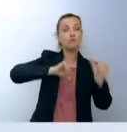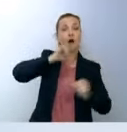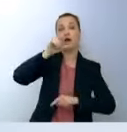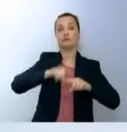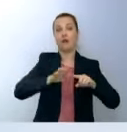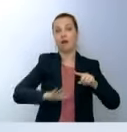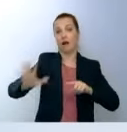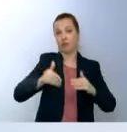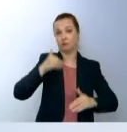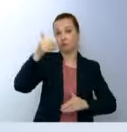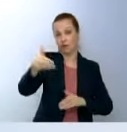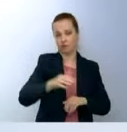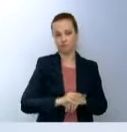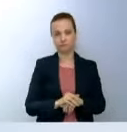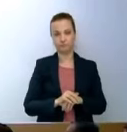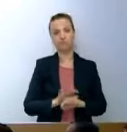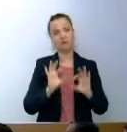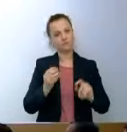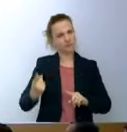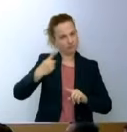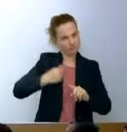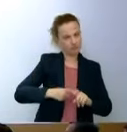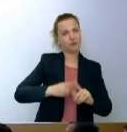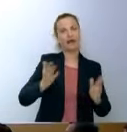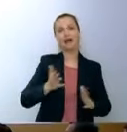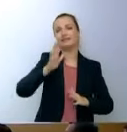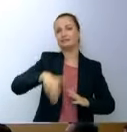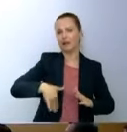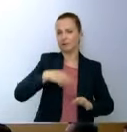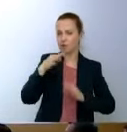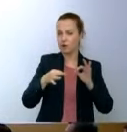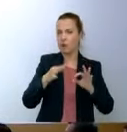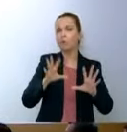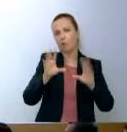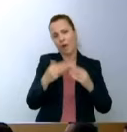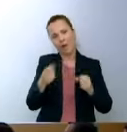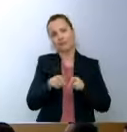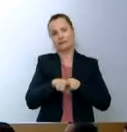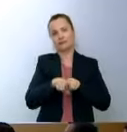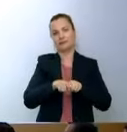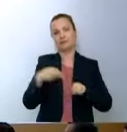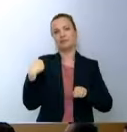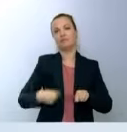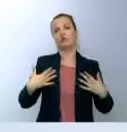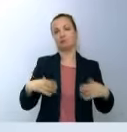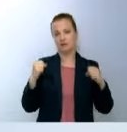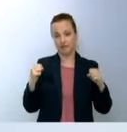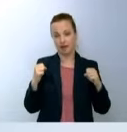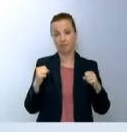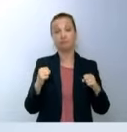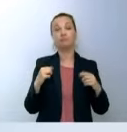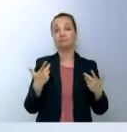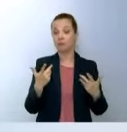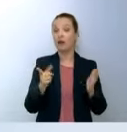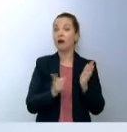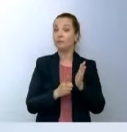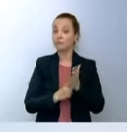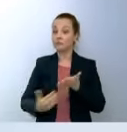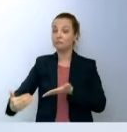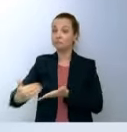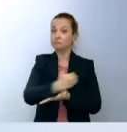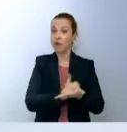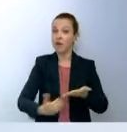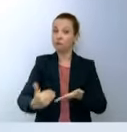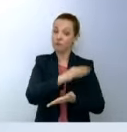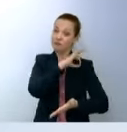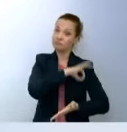τελευταίο μπροστά στην υγεία αλλά έχει τη σημασία του και να μπορέσουμε να εξοικονομήσουμε και πόρους από το σύστημα υγείας